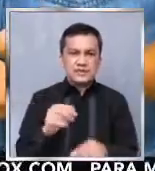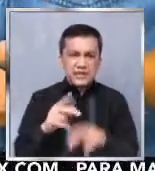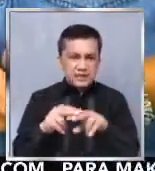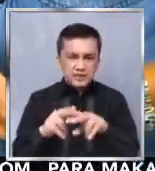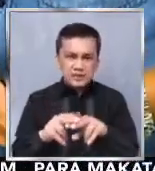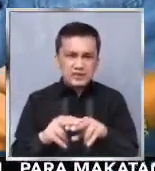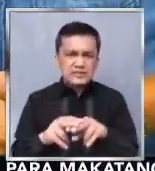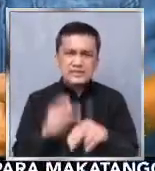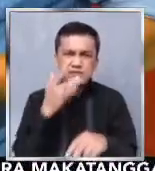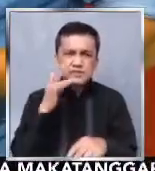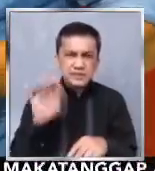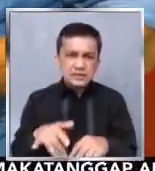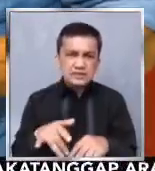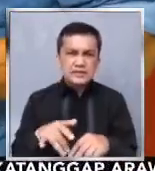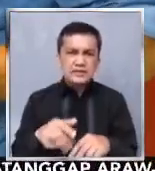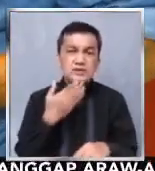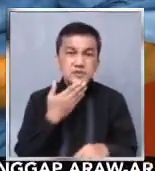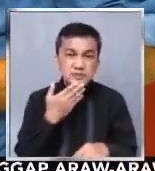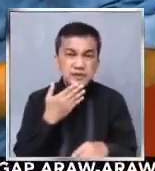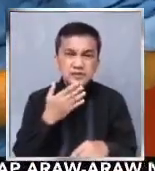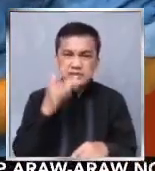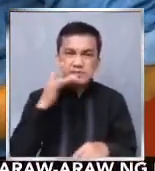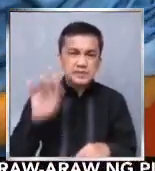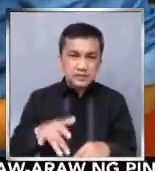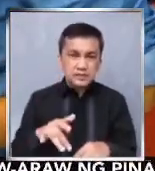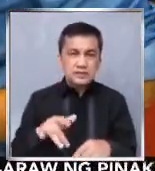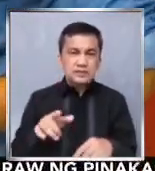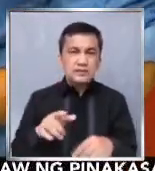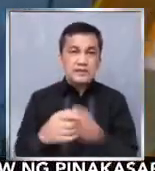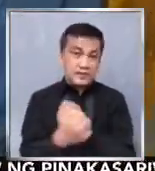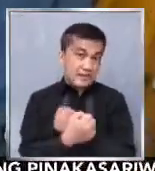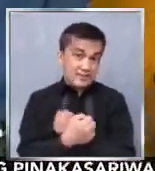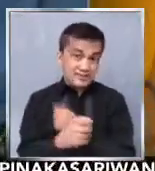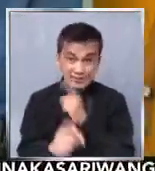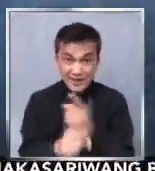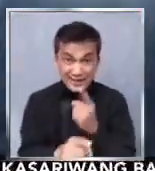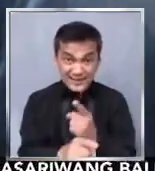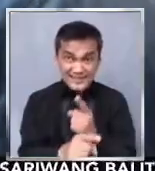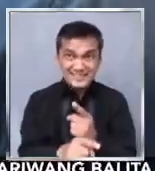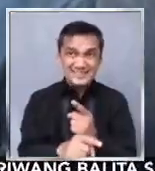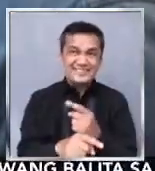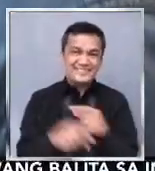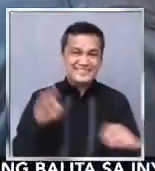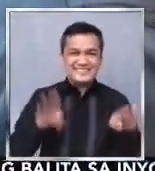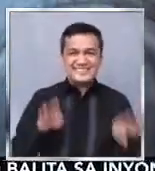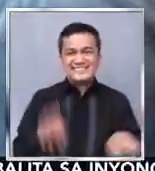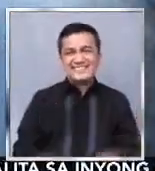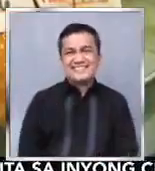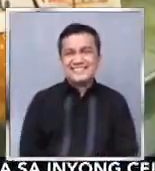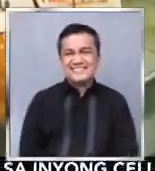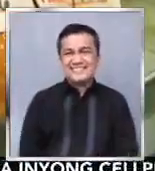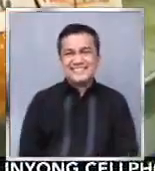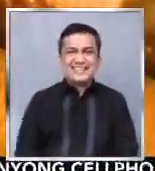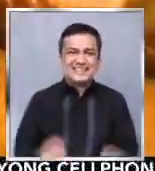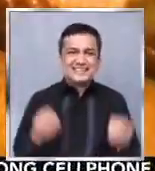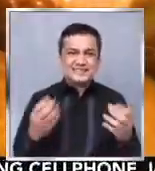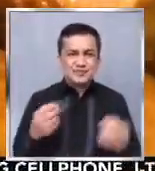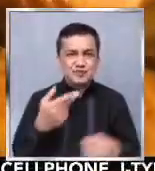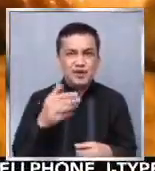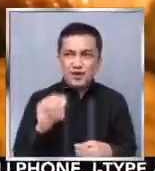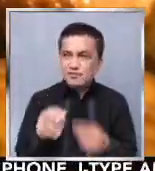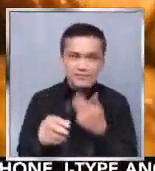sobrang tamis ng hamon, hindi masarap. So parang pag-ibig po pala yan. Ganun siguro. Kakarami ng mga hamon dito.